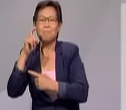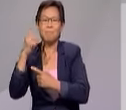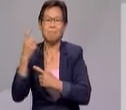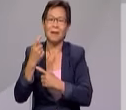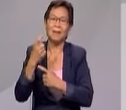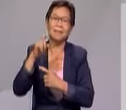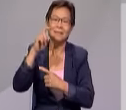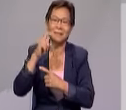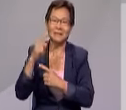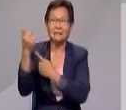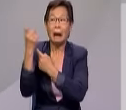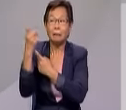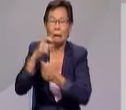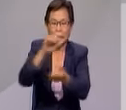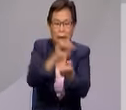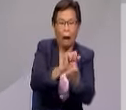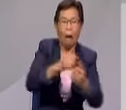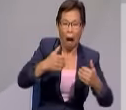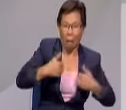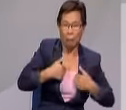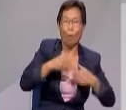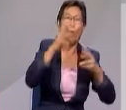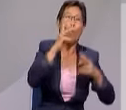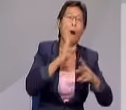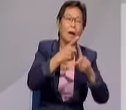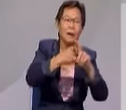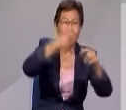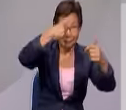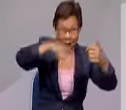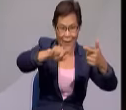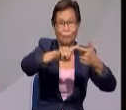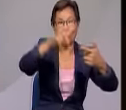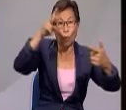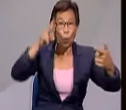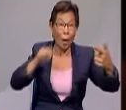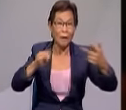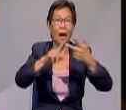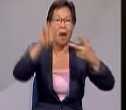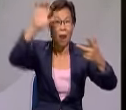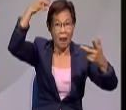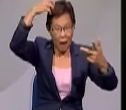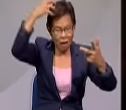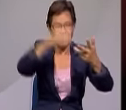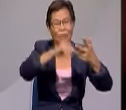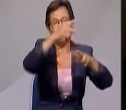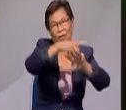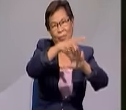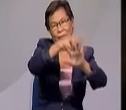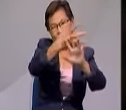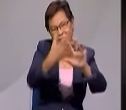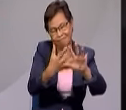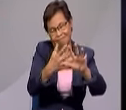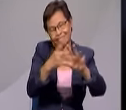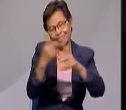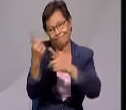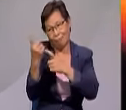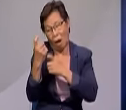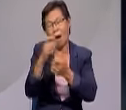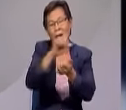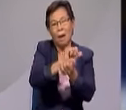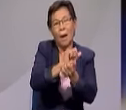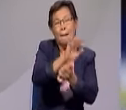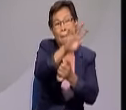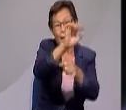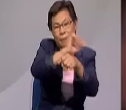ditahan. Mereka yang ditahan terdiri daripada wanita warga Thailand, Vietnam, Laos dan Filipina. Turut dicekup 4